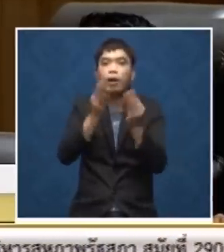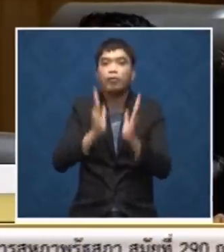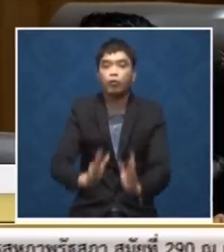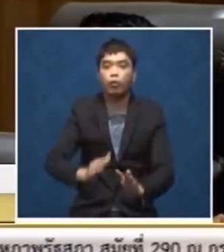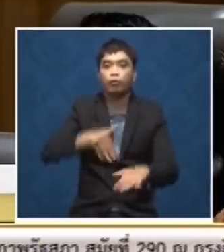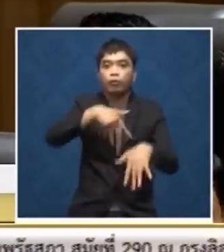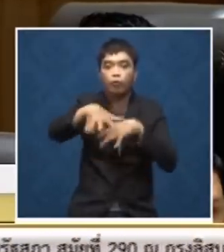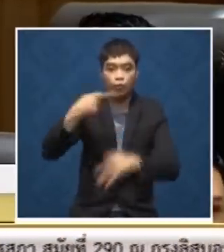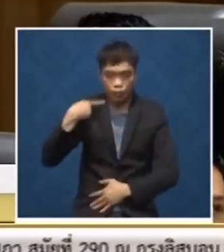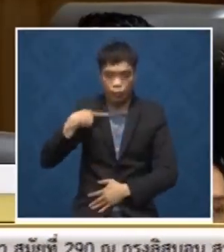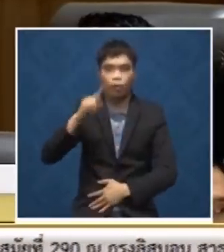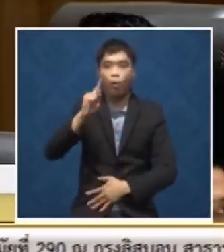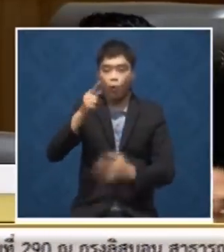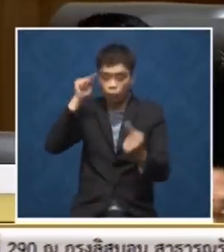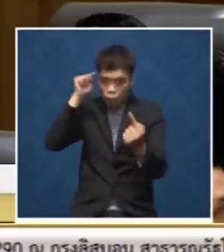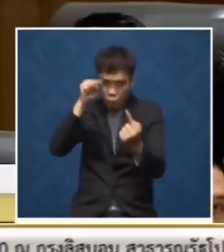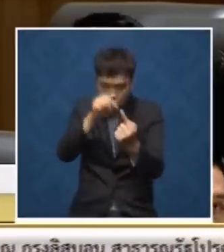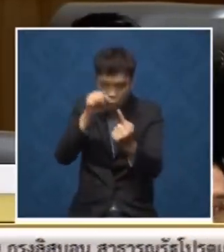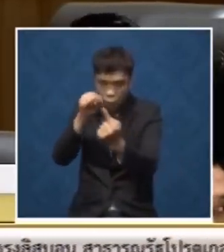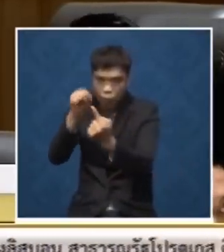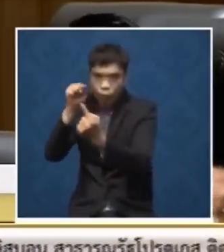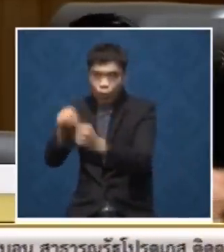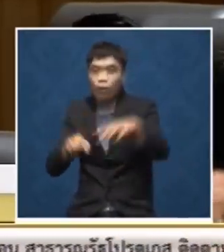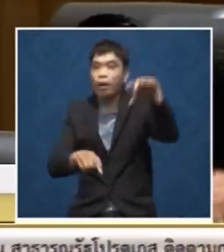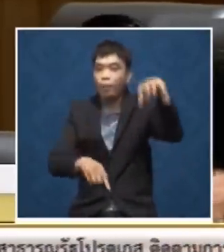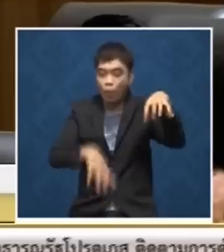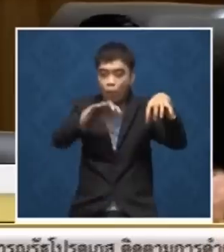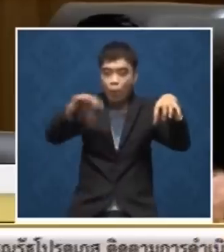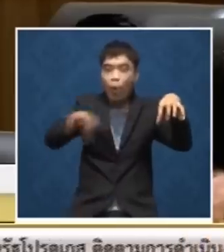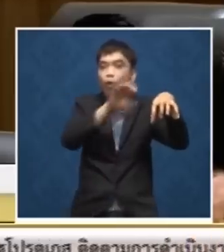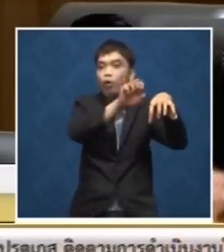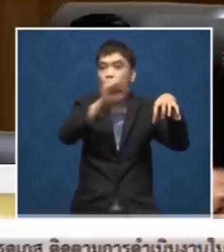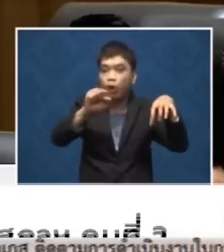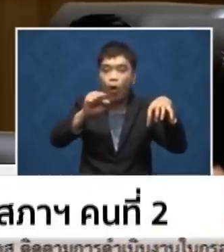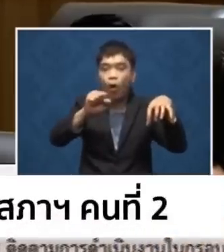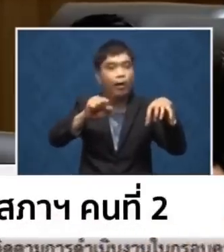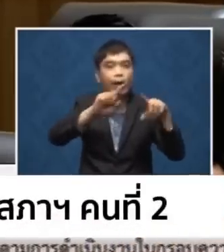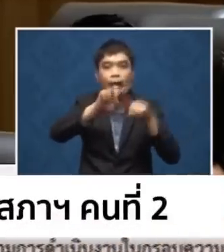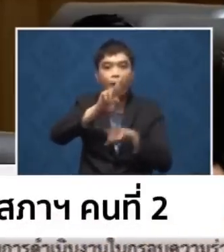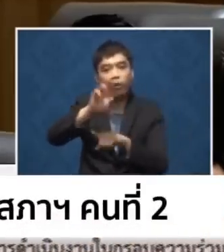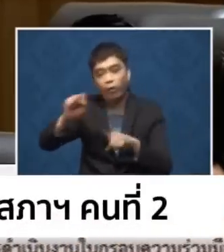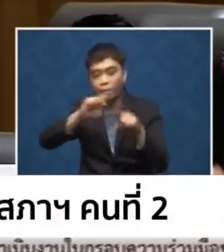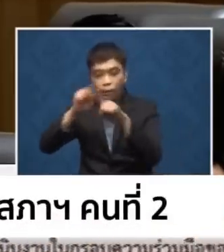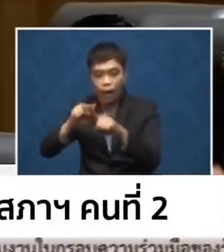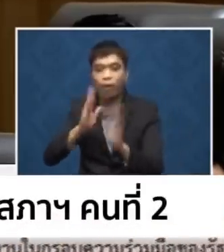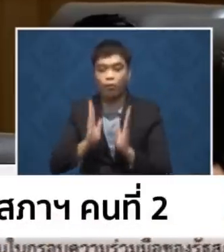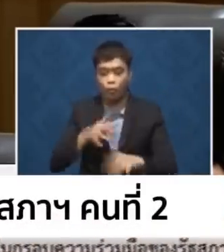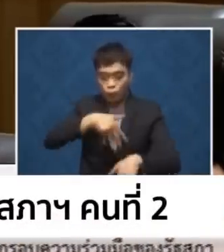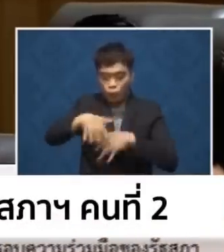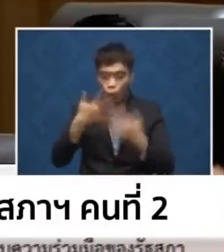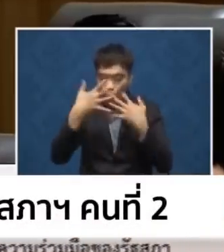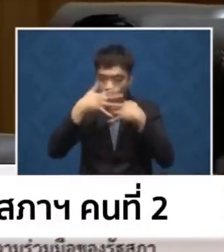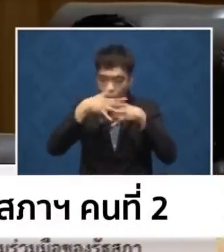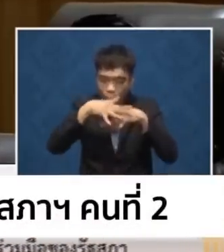นให้ประชาชนเข้าถึงสภาผู้แทนราษฎรนะครับแล้วให้สภาผู้แทนราษฎรใกล้ชิดกับพี่น้องประชาชนในทุกภา